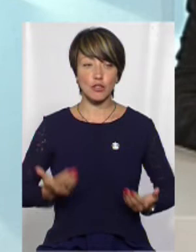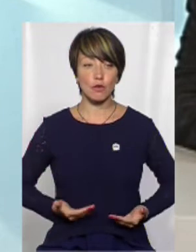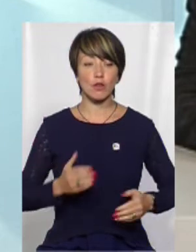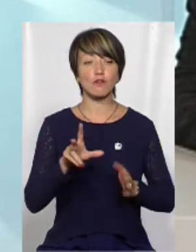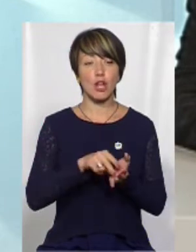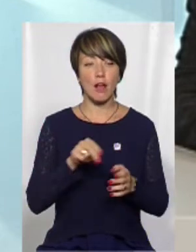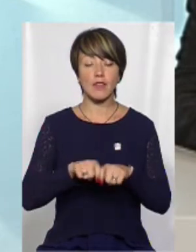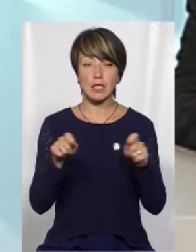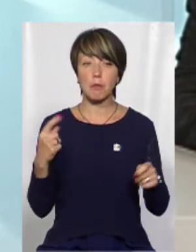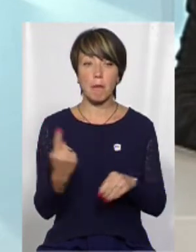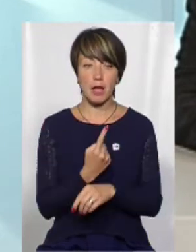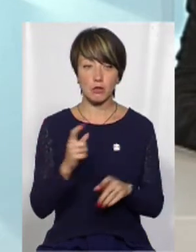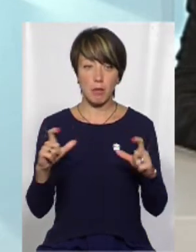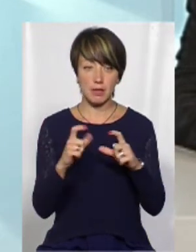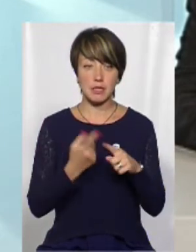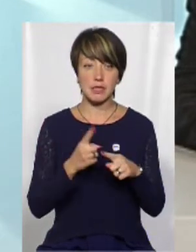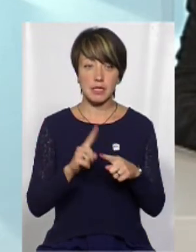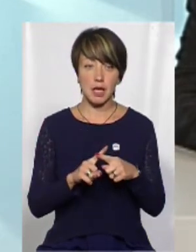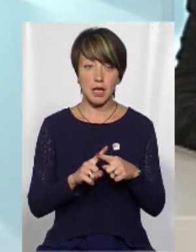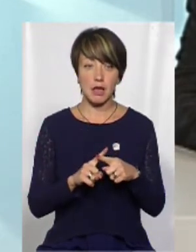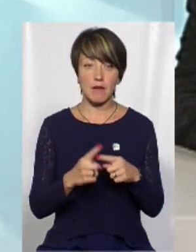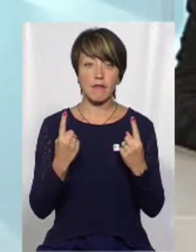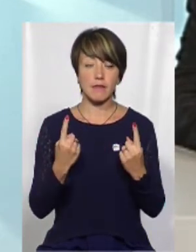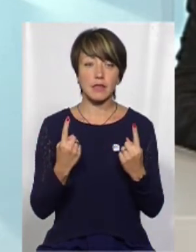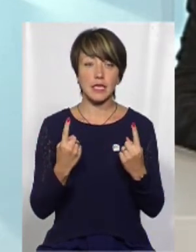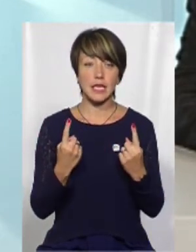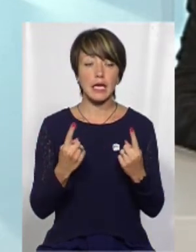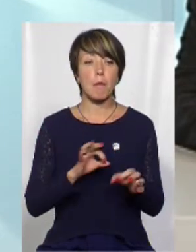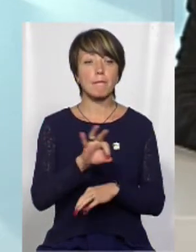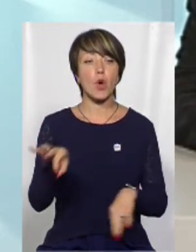щоб відкрити свій перший магазин, тому що це для нього великий, це